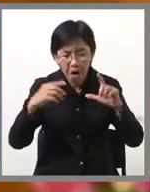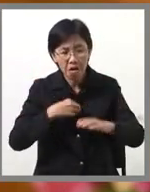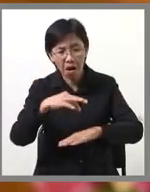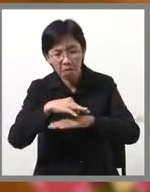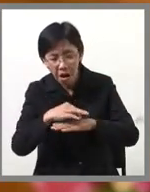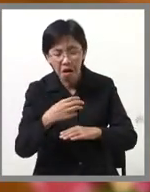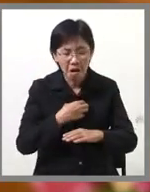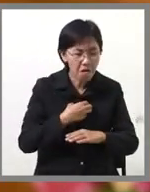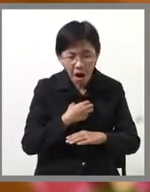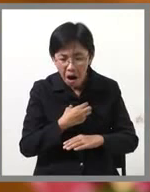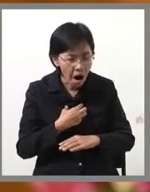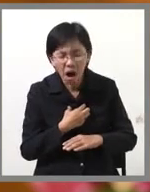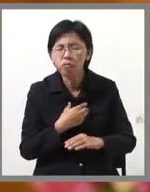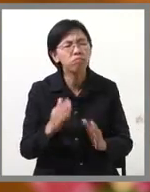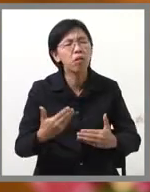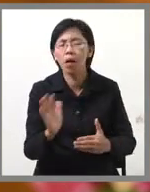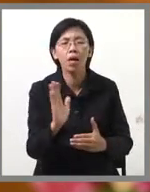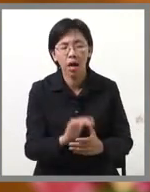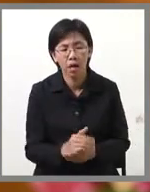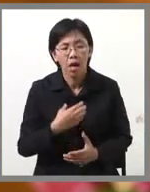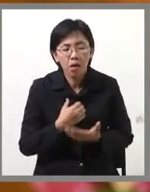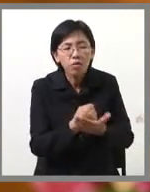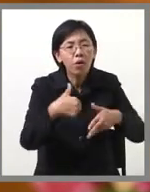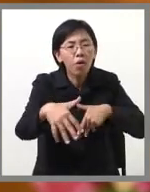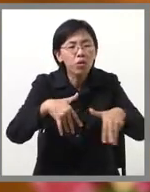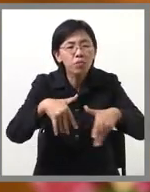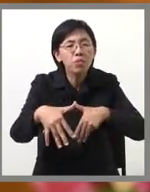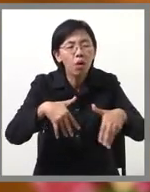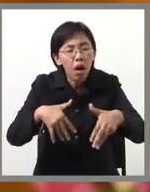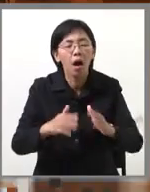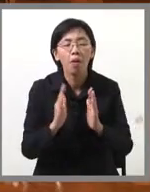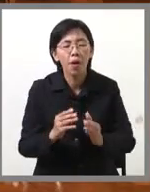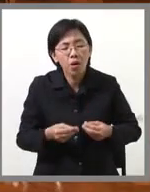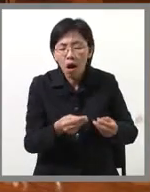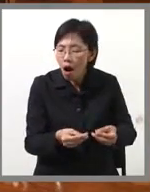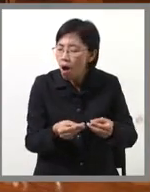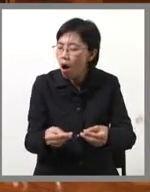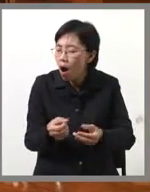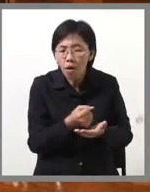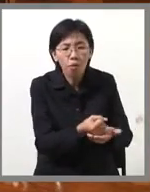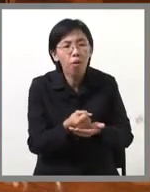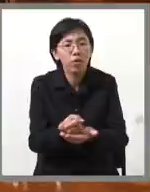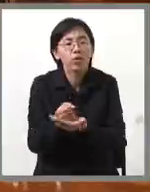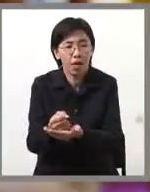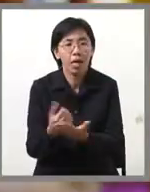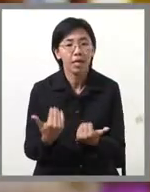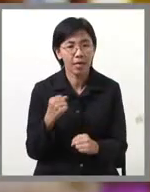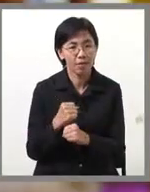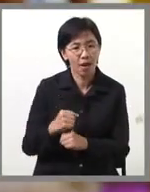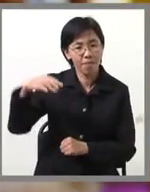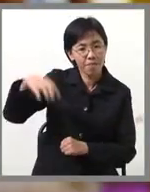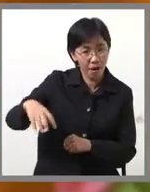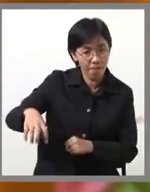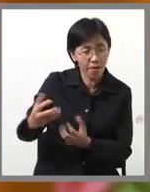มาช่วยสังคมเนี่ยตัวนี้ก็คือปฏิปทาของหลวงพ่อว่าเป็นผู้ให้ ปัจจุบันนี้ก็กำลังจะทำพิพิธภัณฑ์ ทำพิพิ